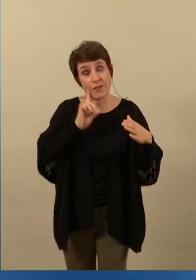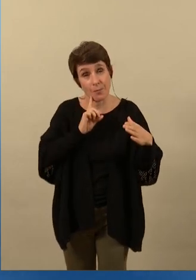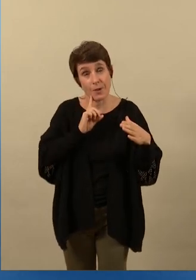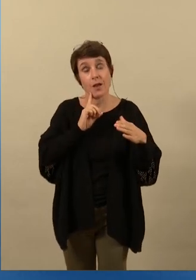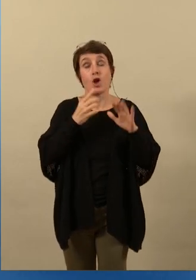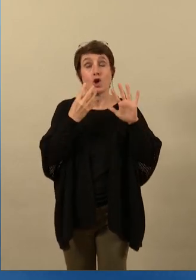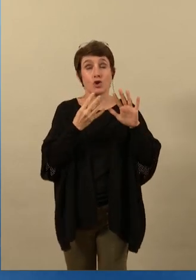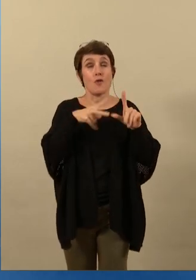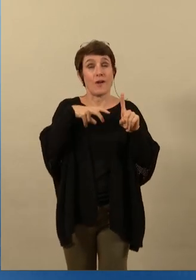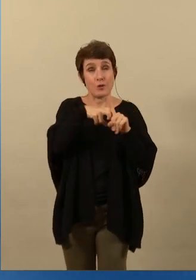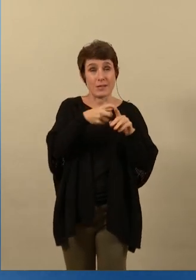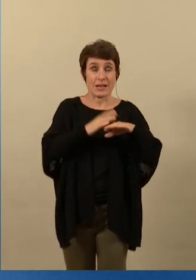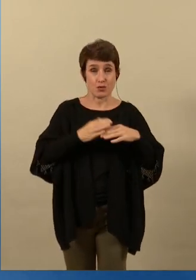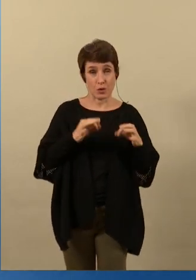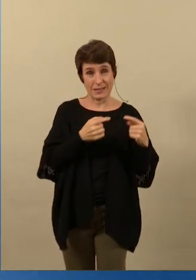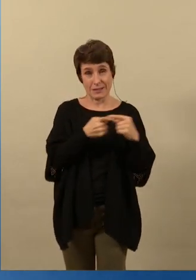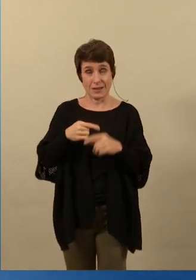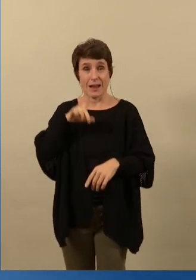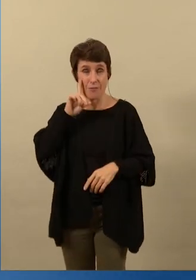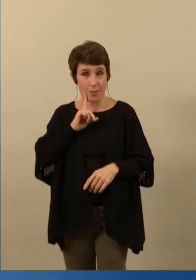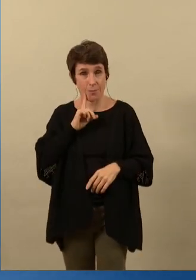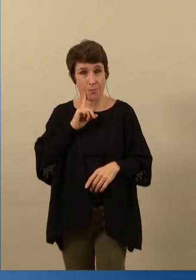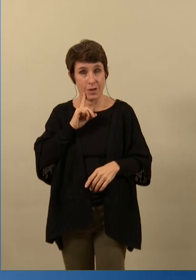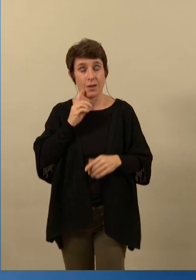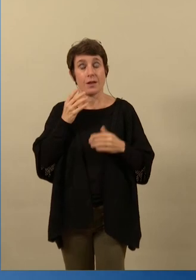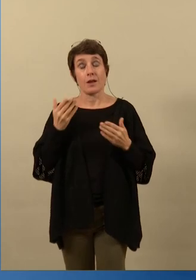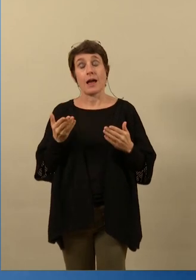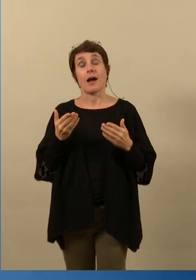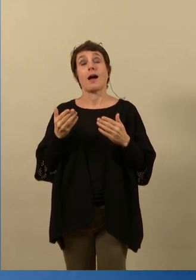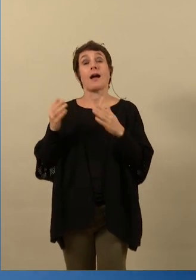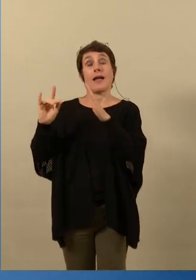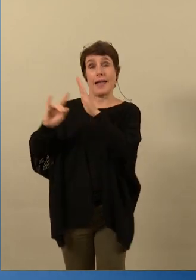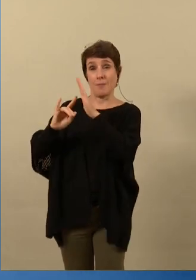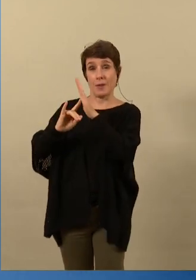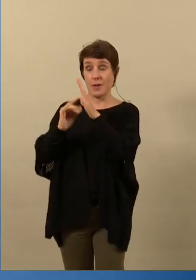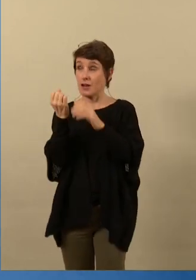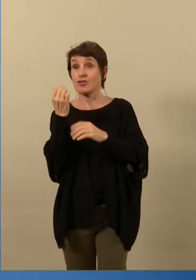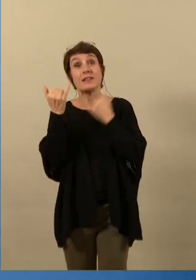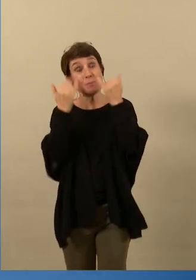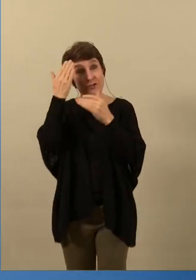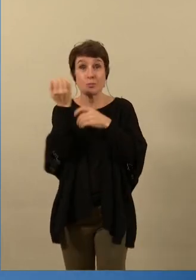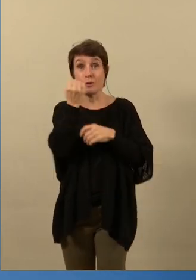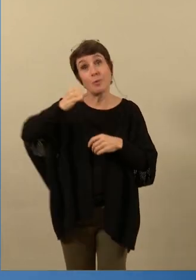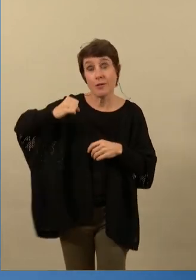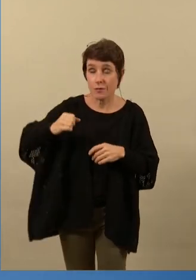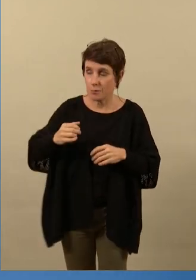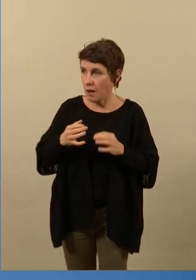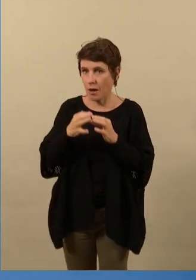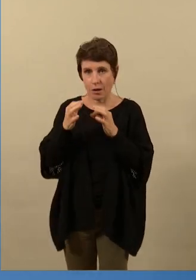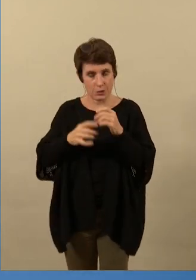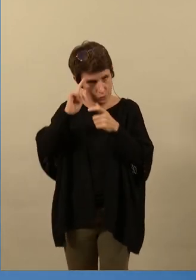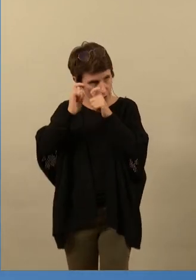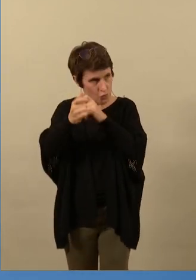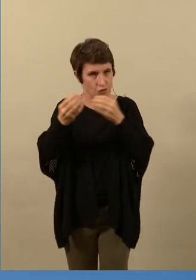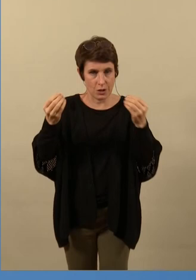9 a sur 10 sont des femmes le contournement de la MDPH ne peut aboutir qu'à un renversement de la logique les Aes ne